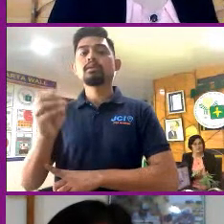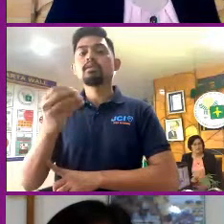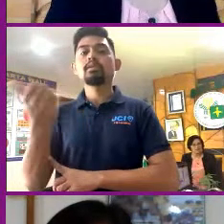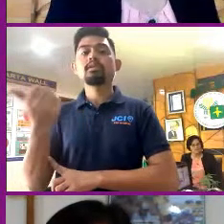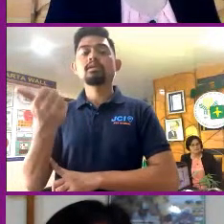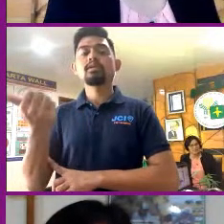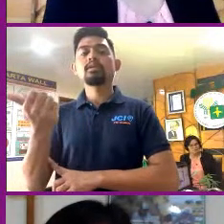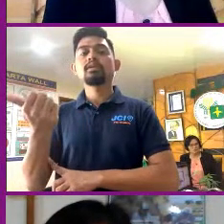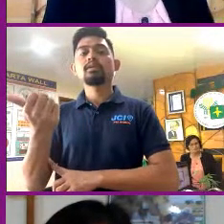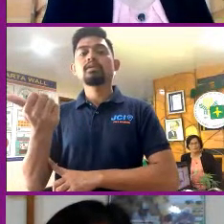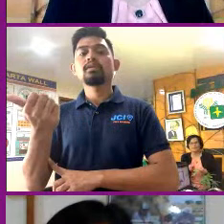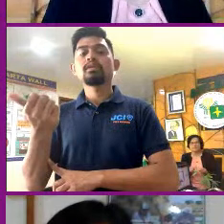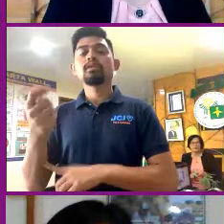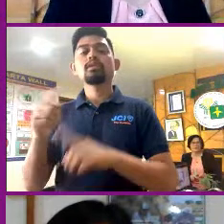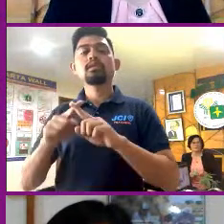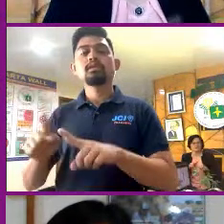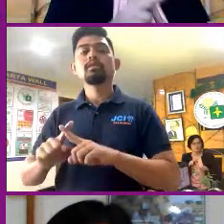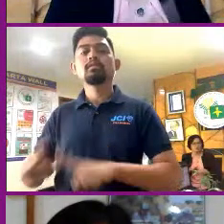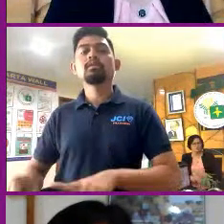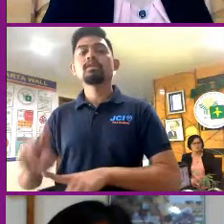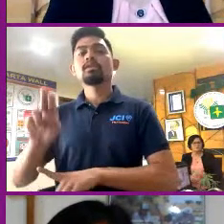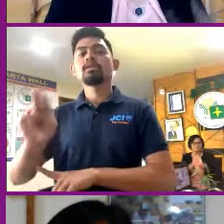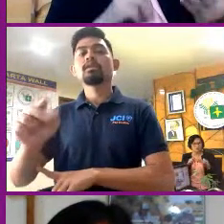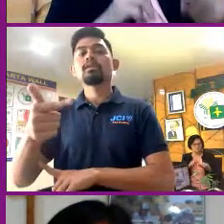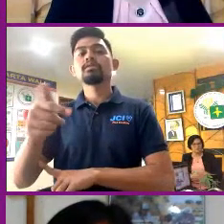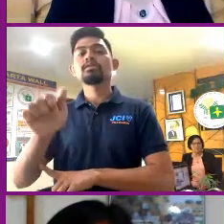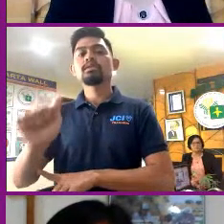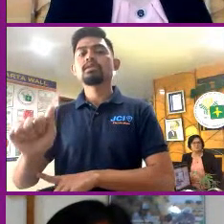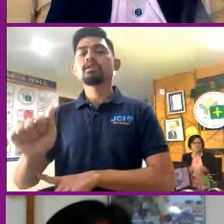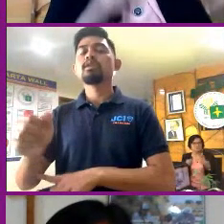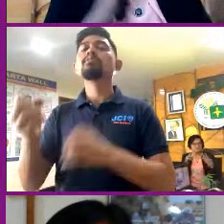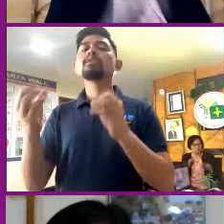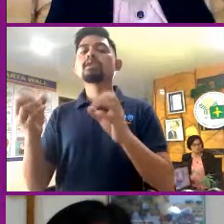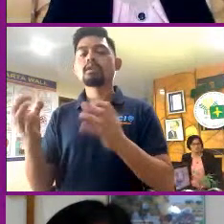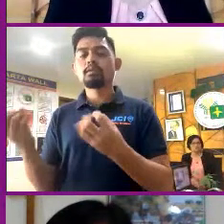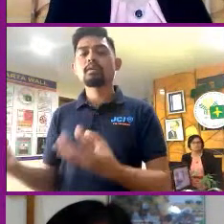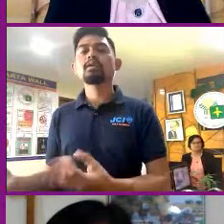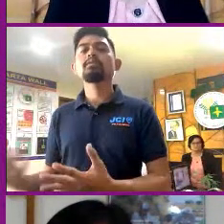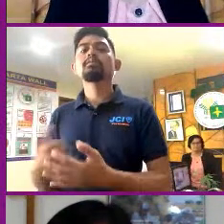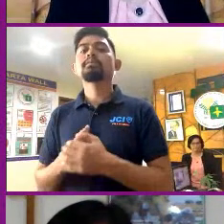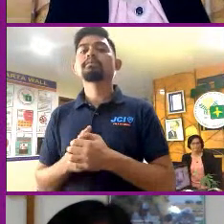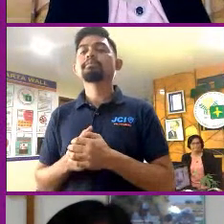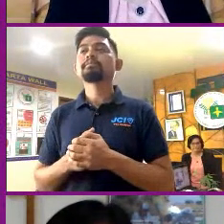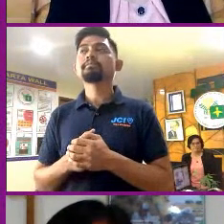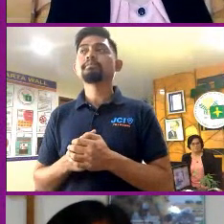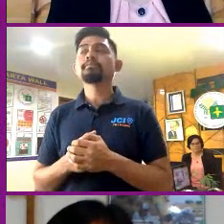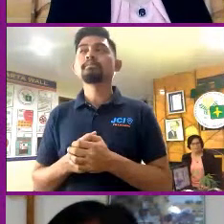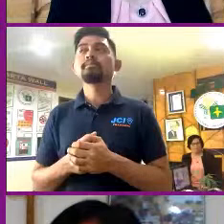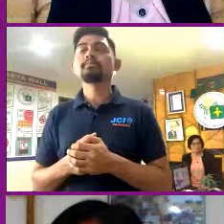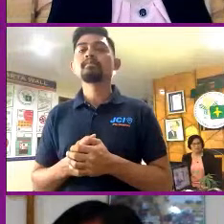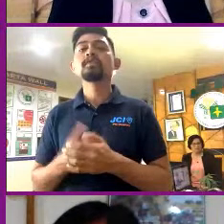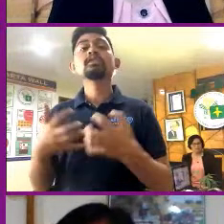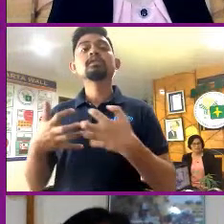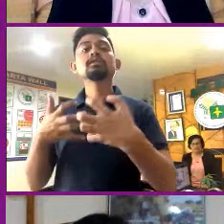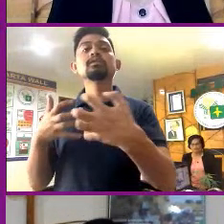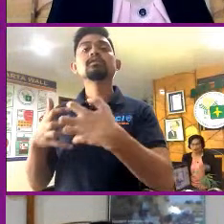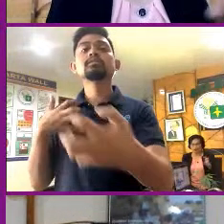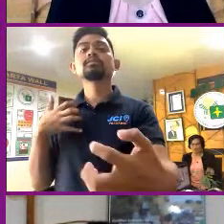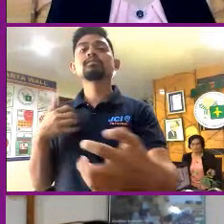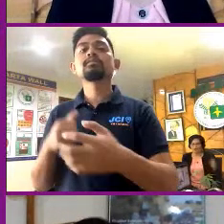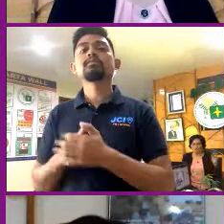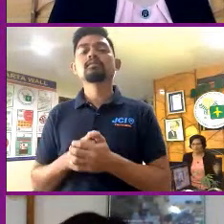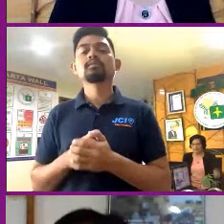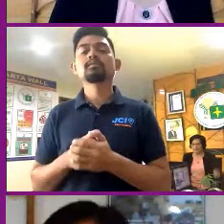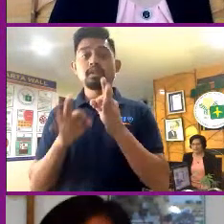na NGOs. You have the NGOs, GOCCs, private entities, SOCCs. So, separate yan. If